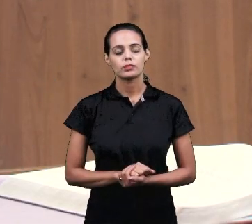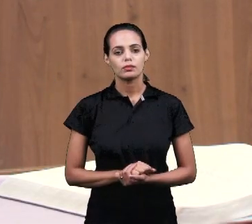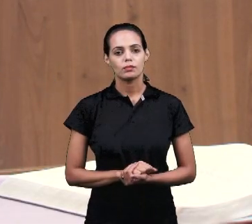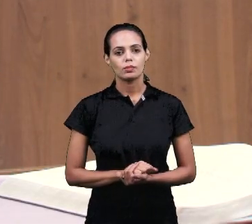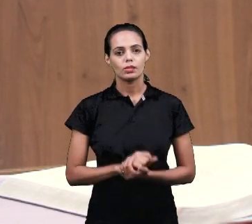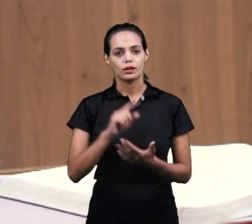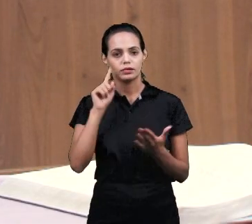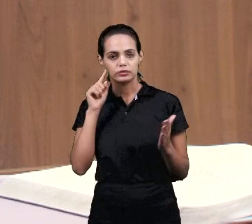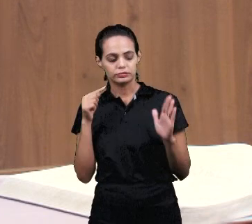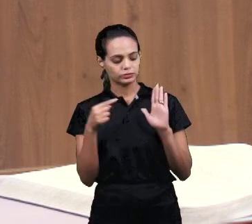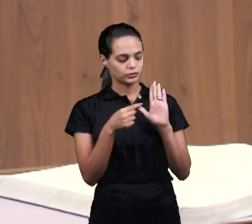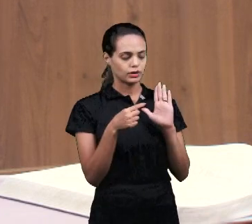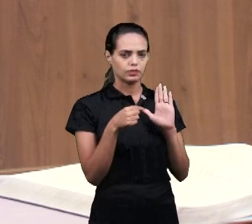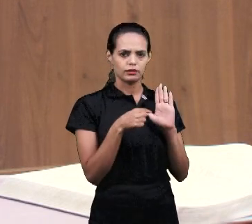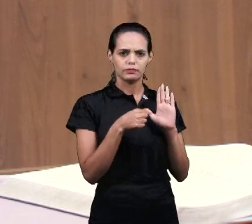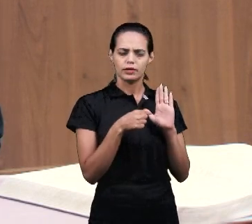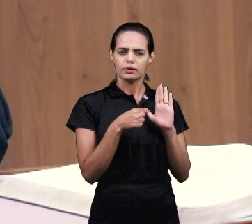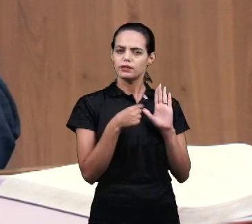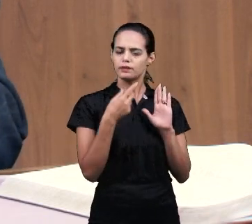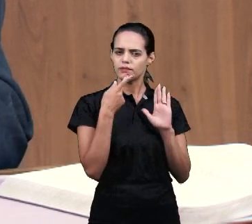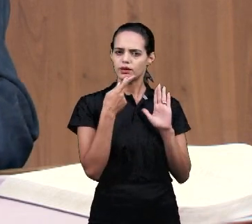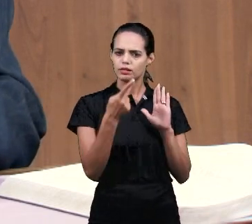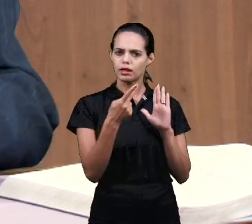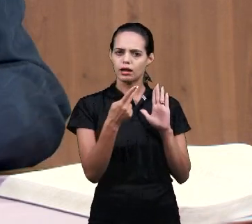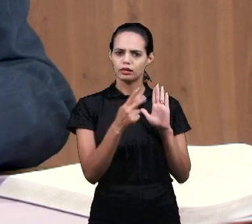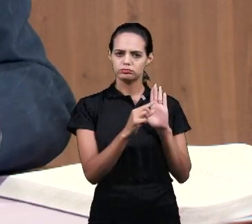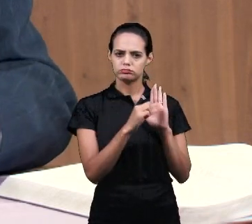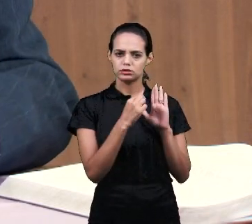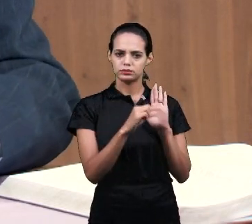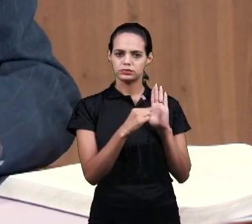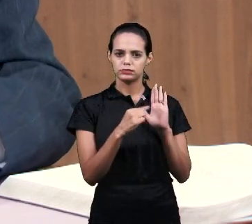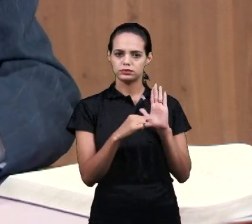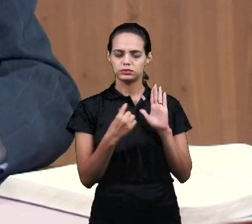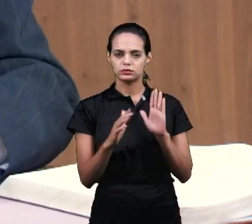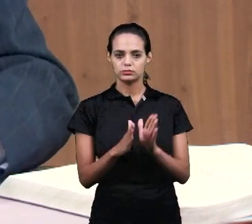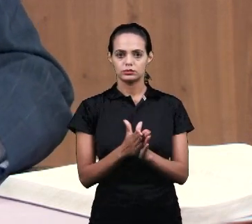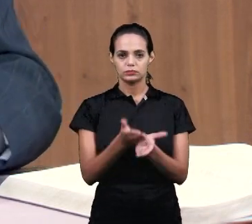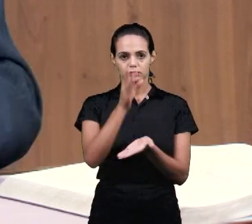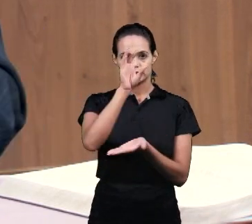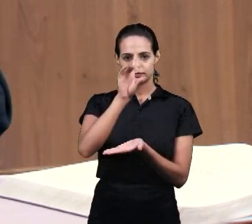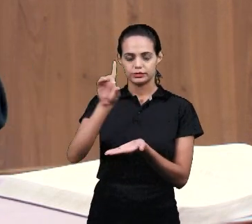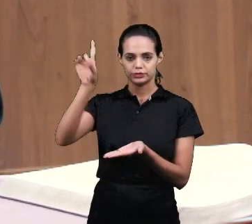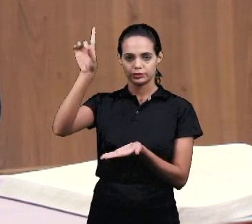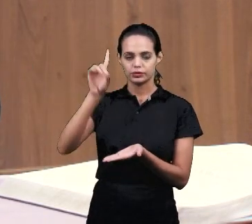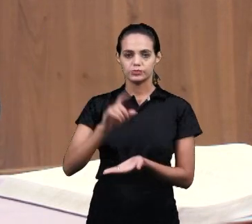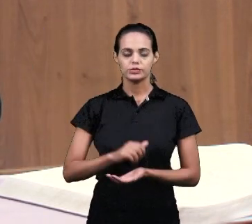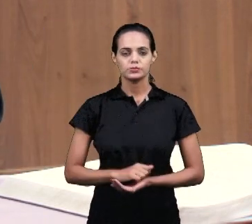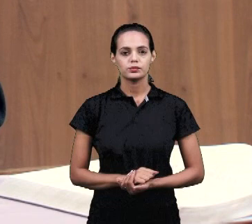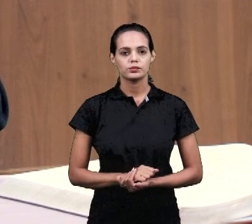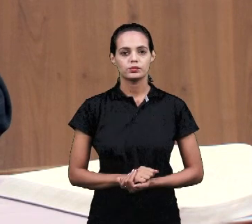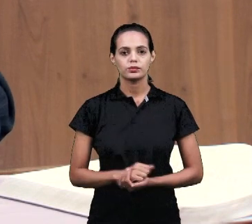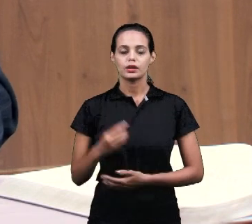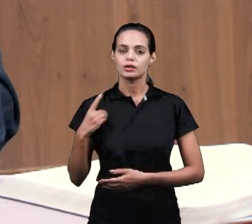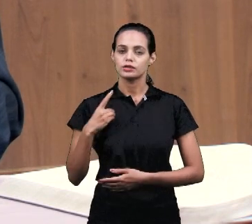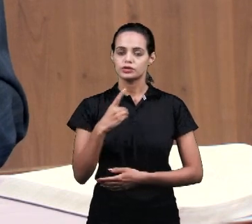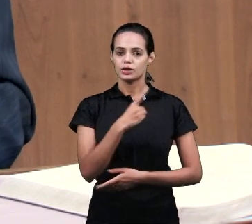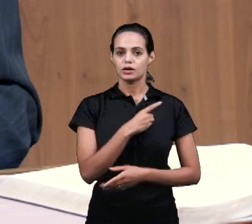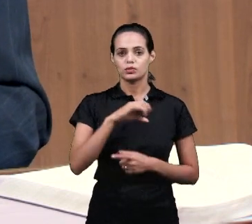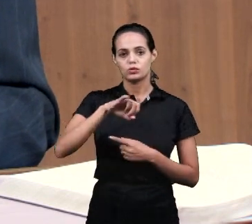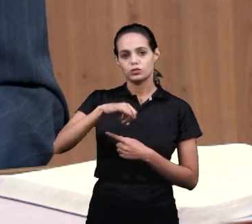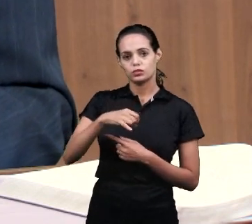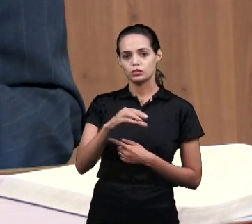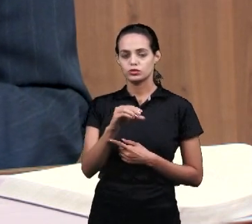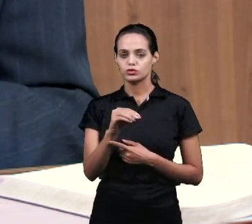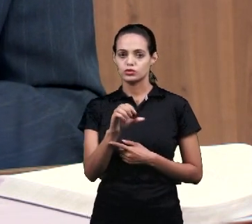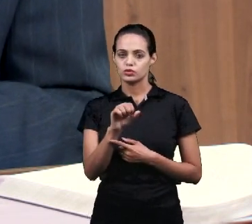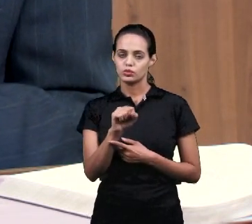textes bibliques. Nous avons tout d'abord notre frère diacre José Maria, il vient d'une de nos églises de